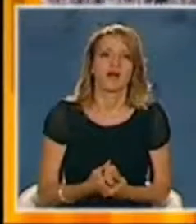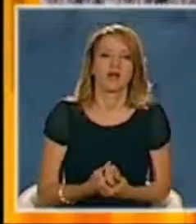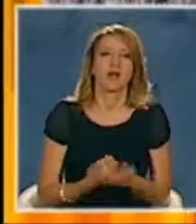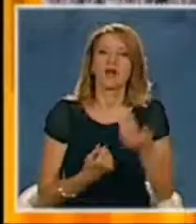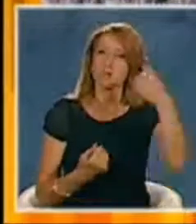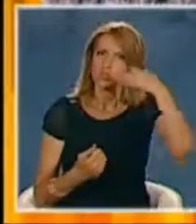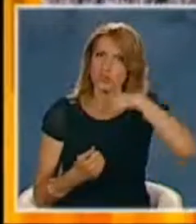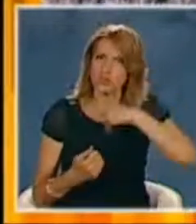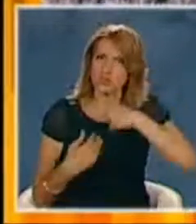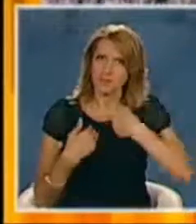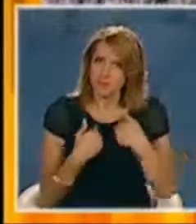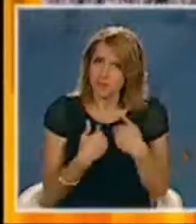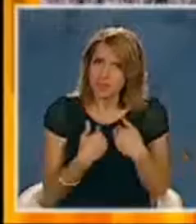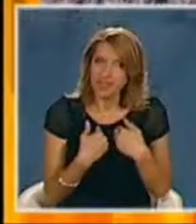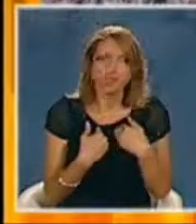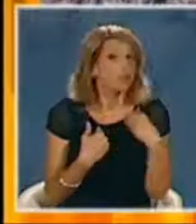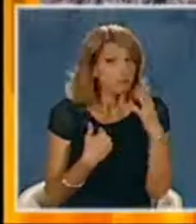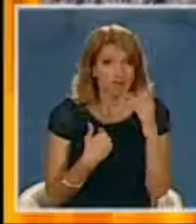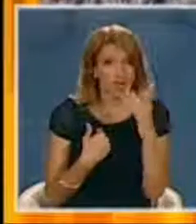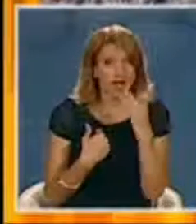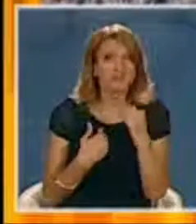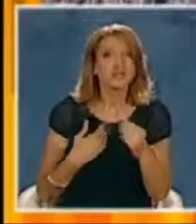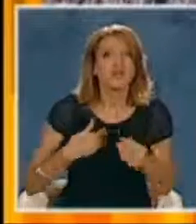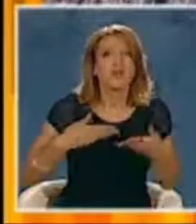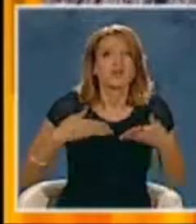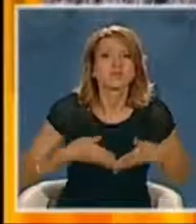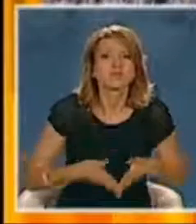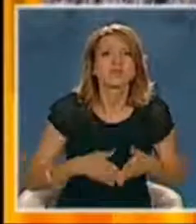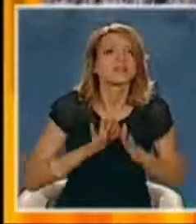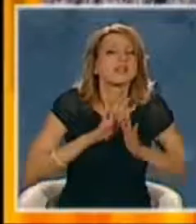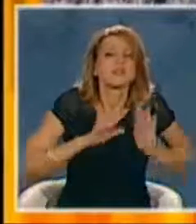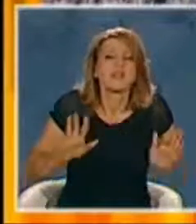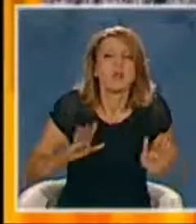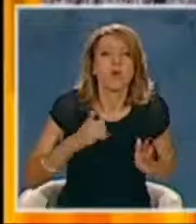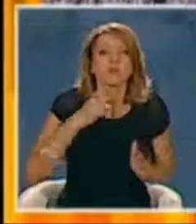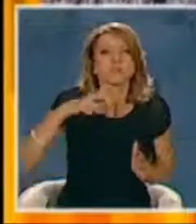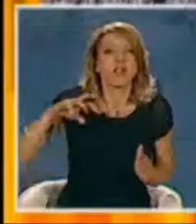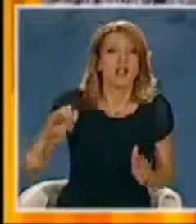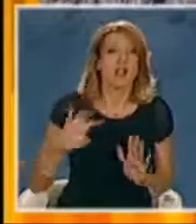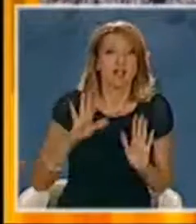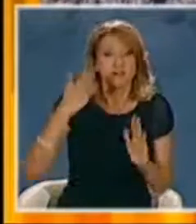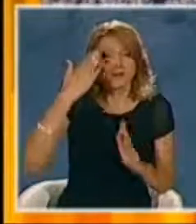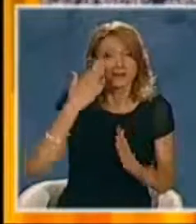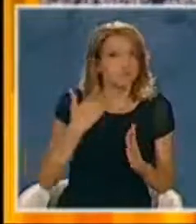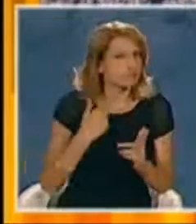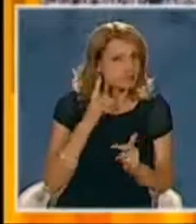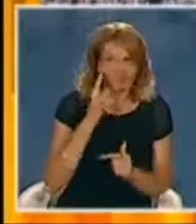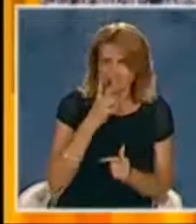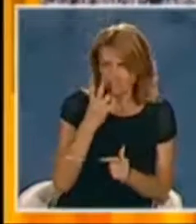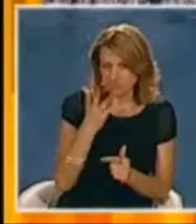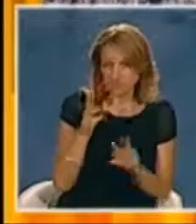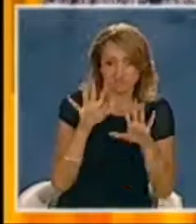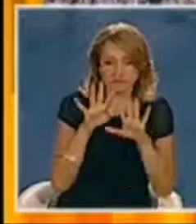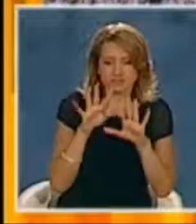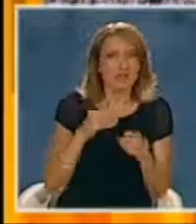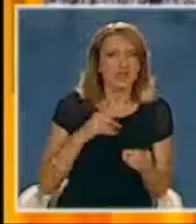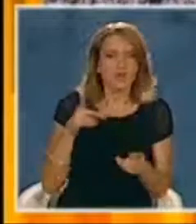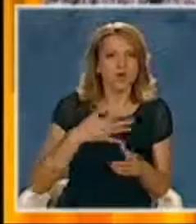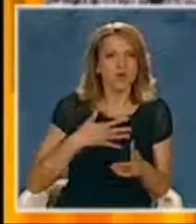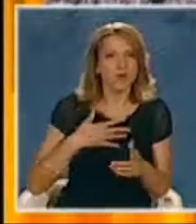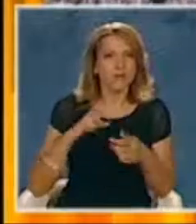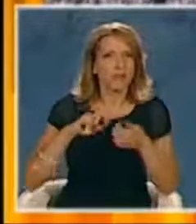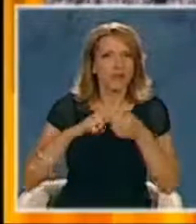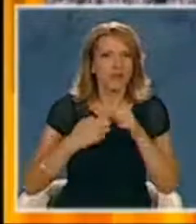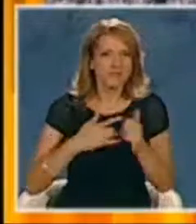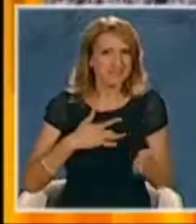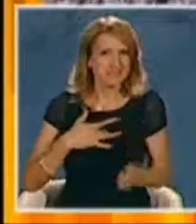Дойде при мене и ми каза, сина ми е много зле. И аз погледнах, казах ми, има проблем с сърцето, но проблема